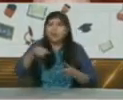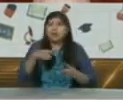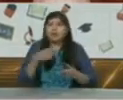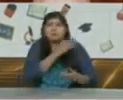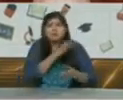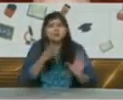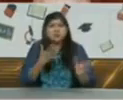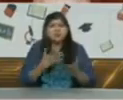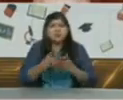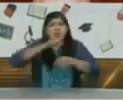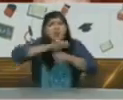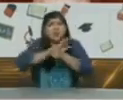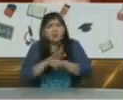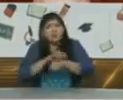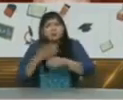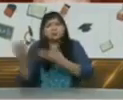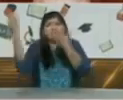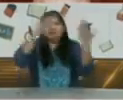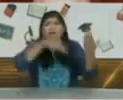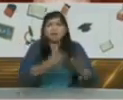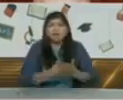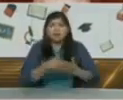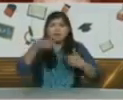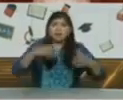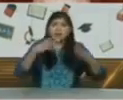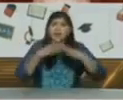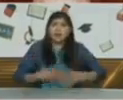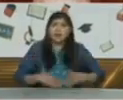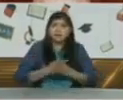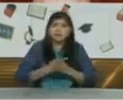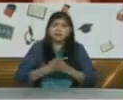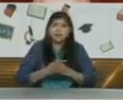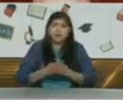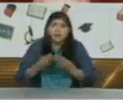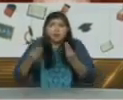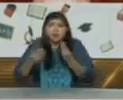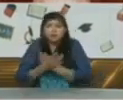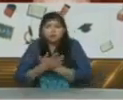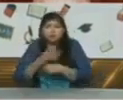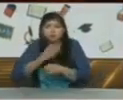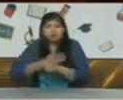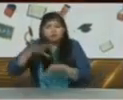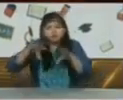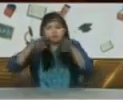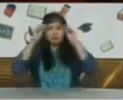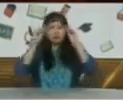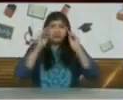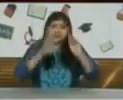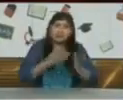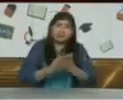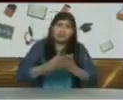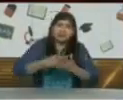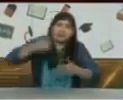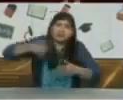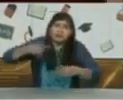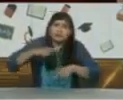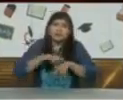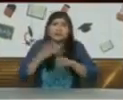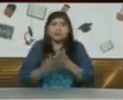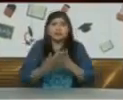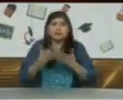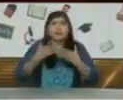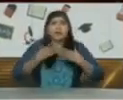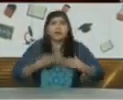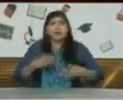ये आपके लिए जीवन की एक सीख है कि कई बार